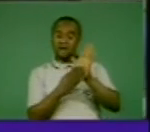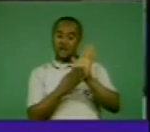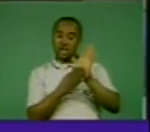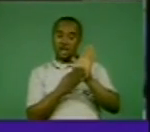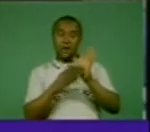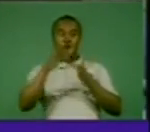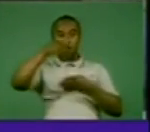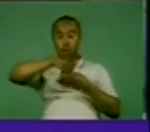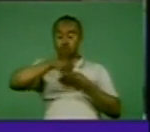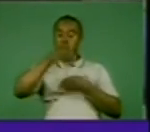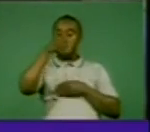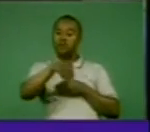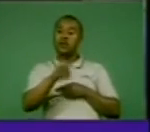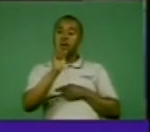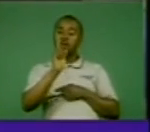walikuwa